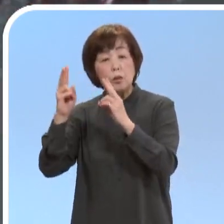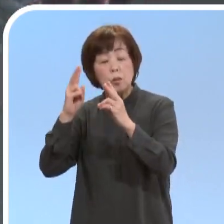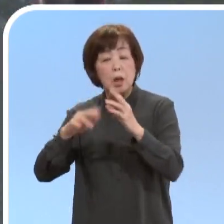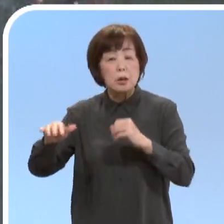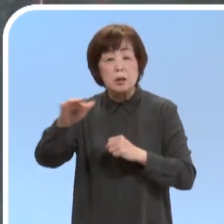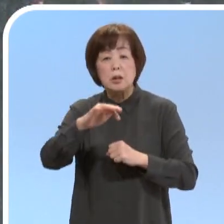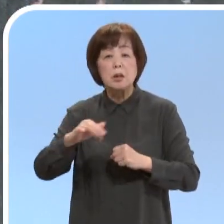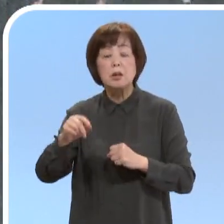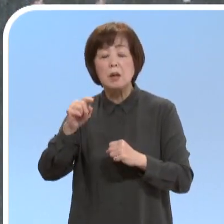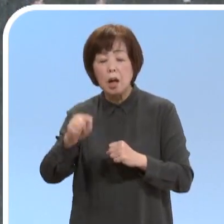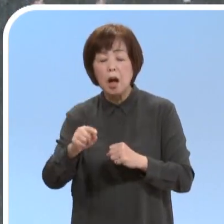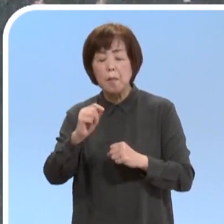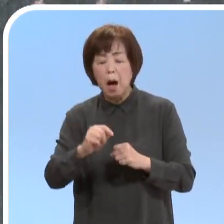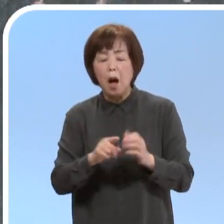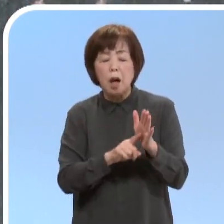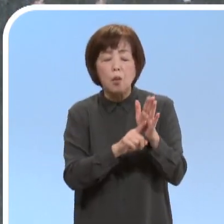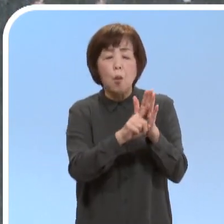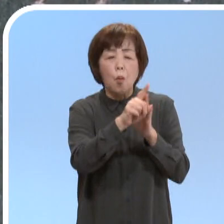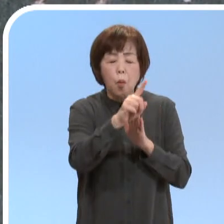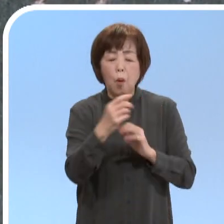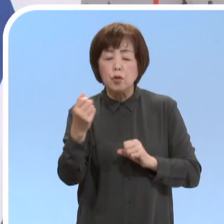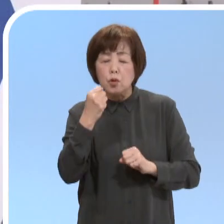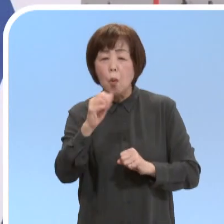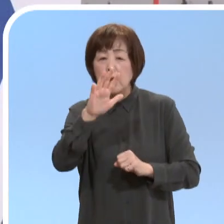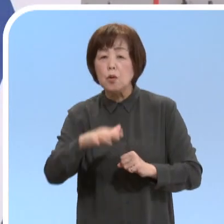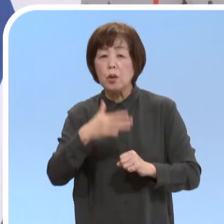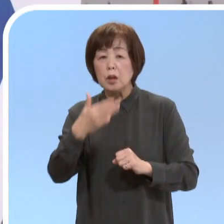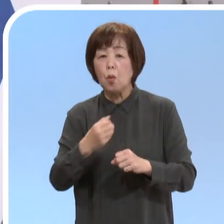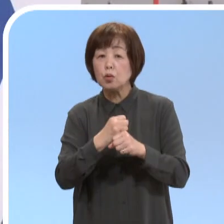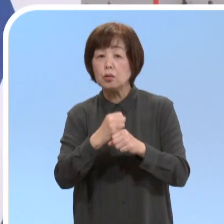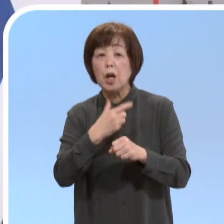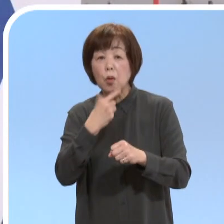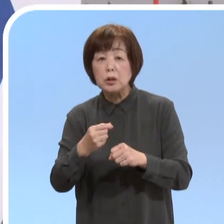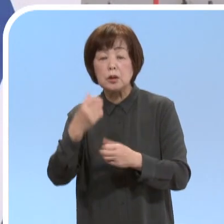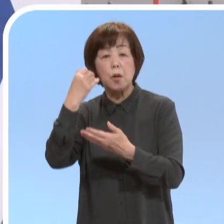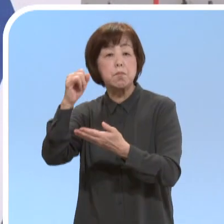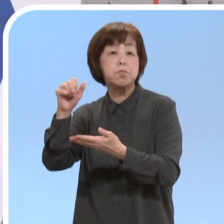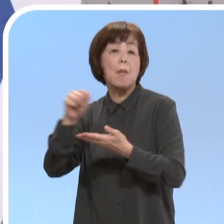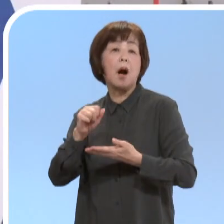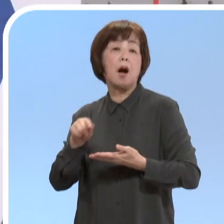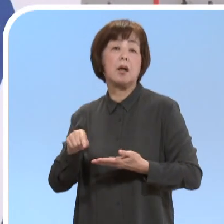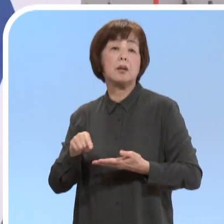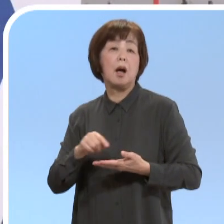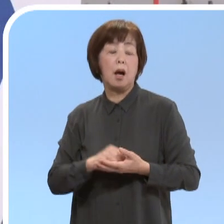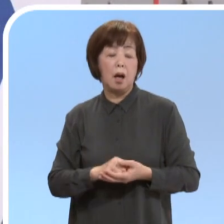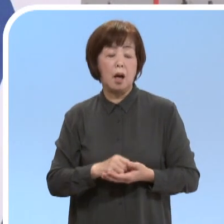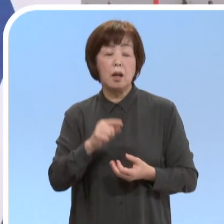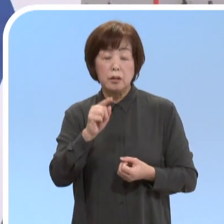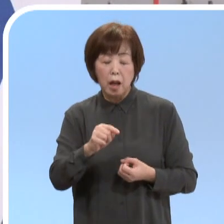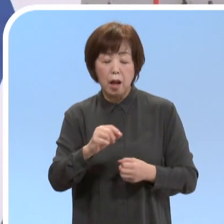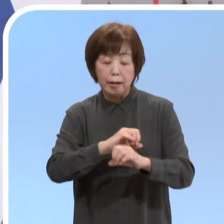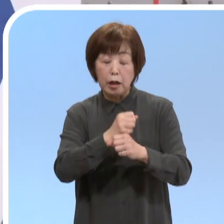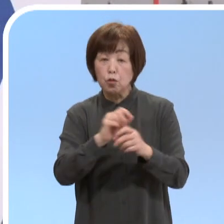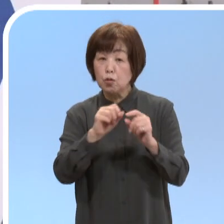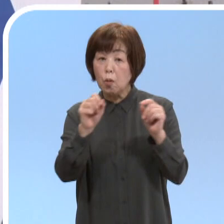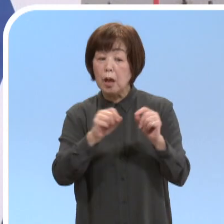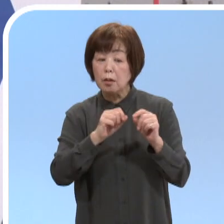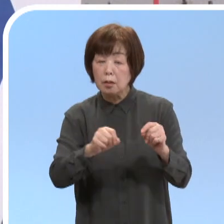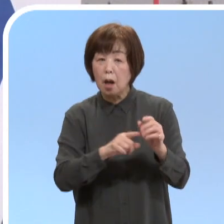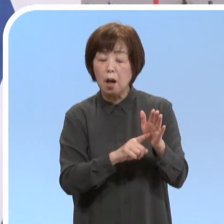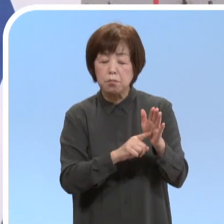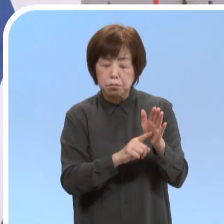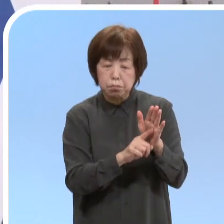に強いはいノリをなんとか作ってくれないか研究の結水温に強い